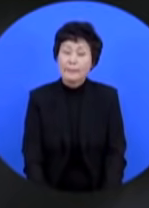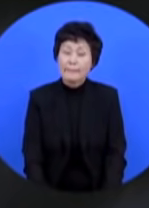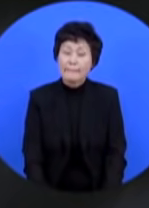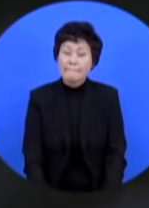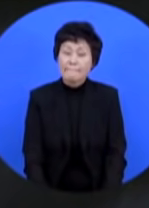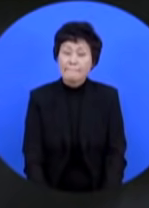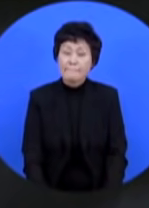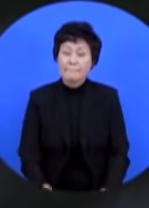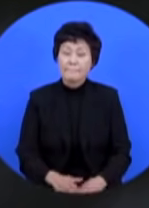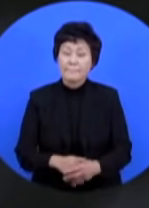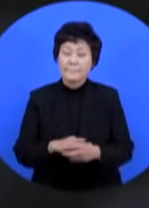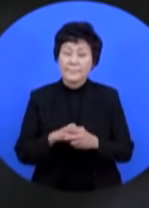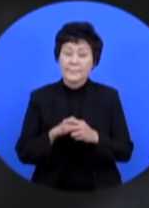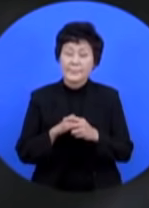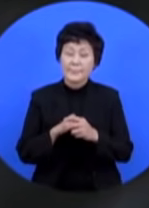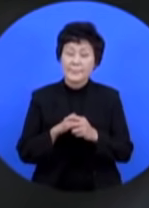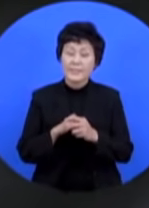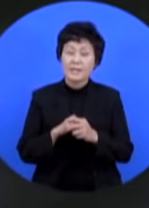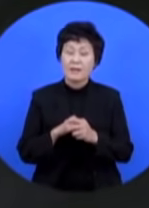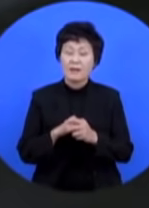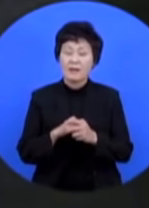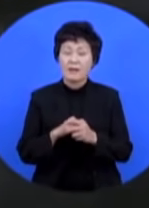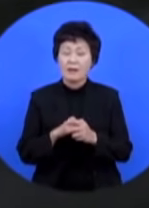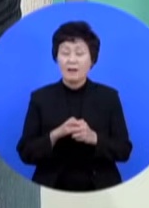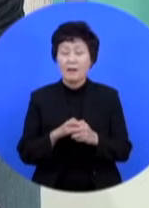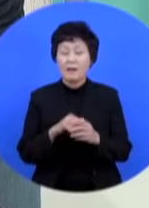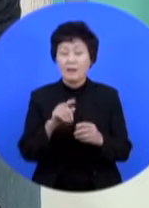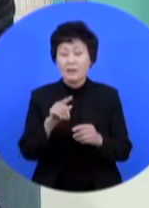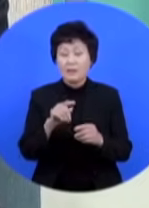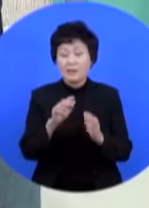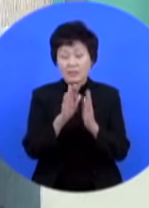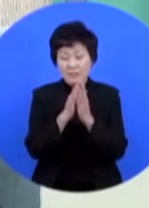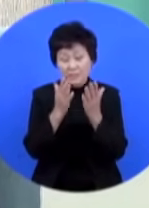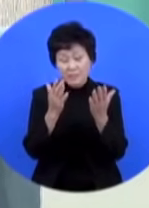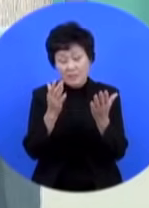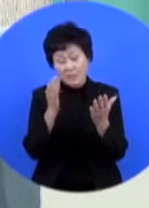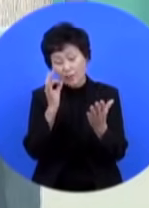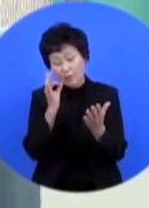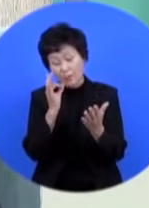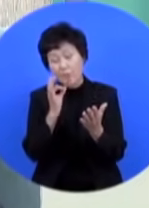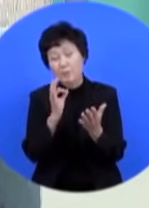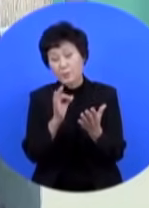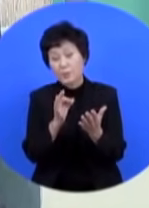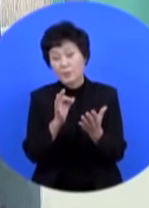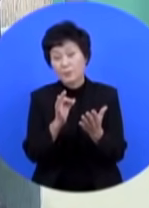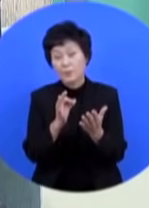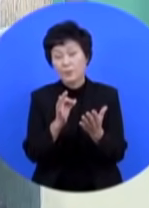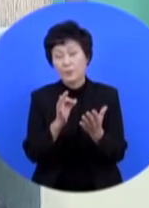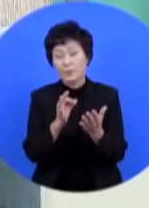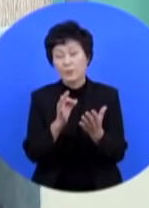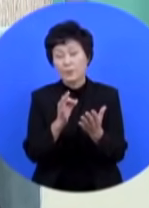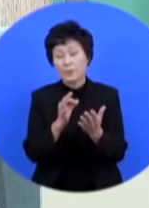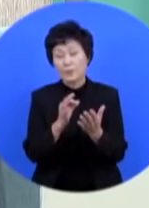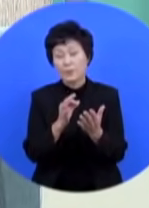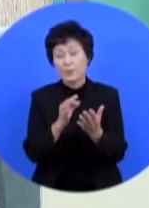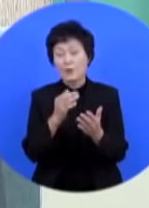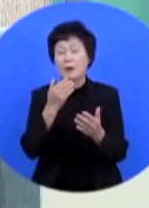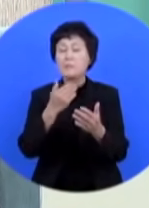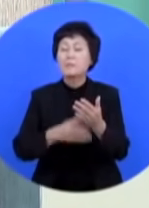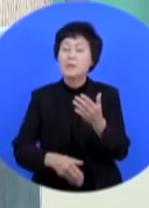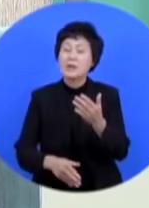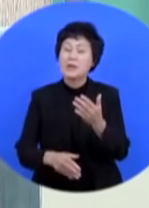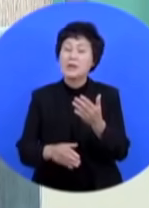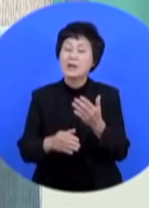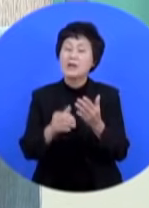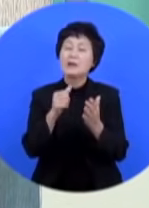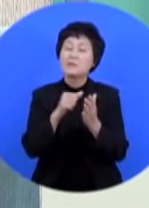있는데 네. 이거를 보고 목사님 이게 유품이잖아요.